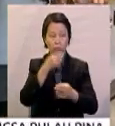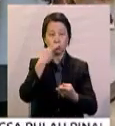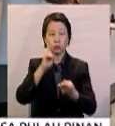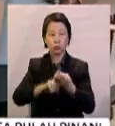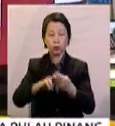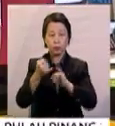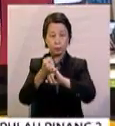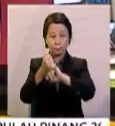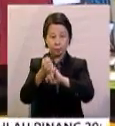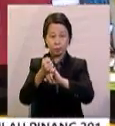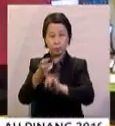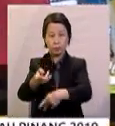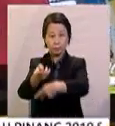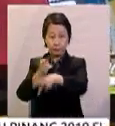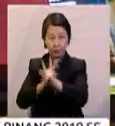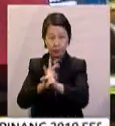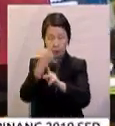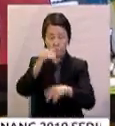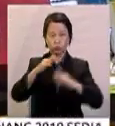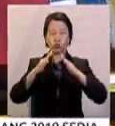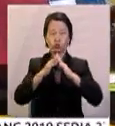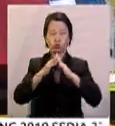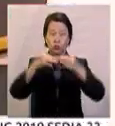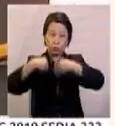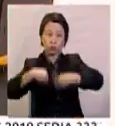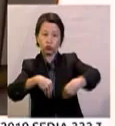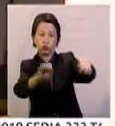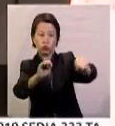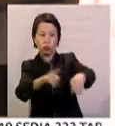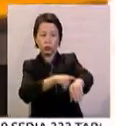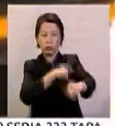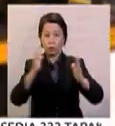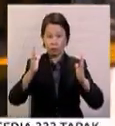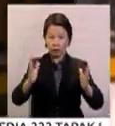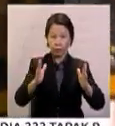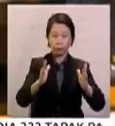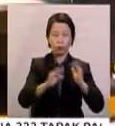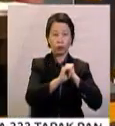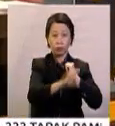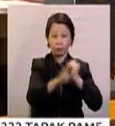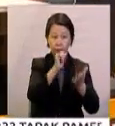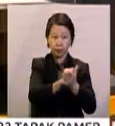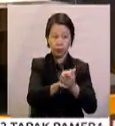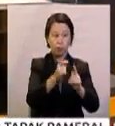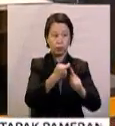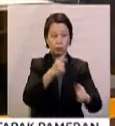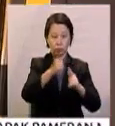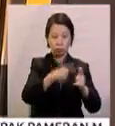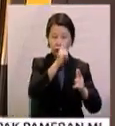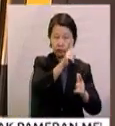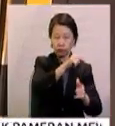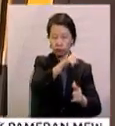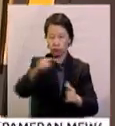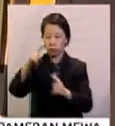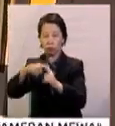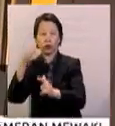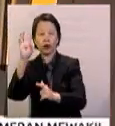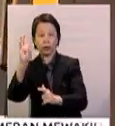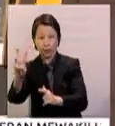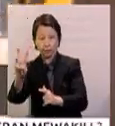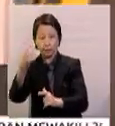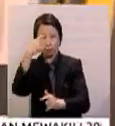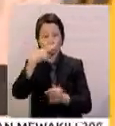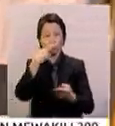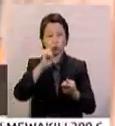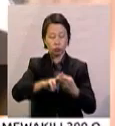cara perjanjian pinjaman untuk rumah yang dijual sepanjang tempoh kempen tersebut dari Januari hingga Jun ini. Bagi